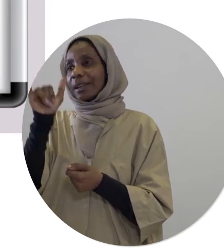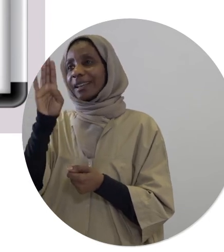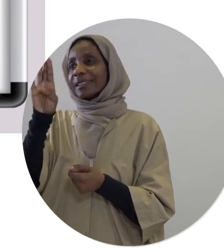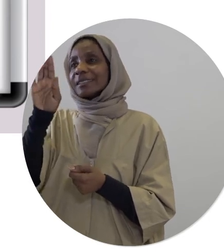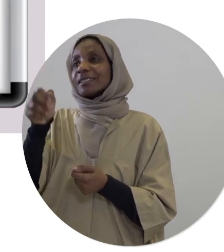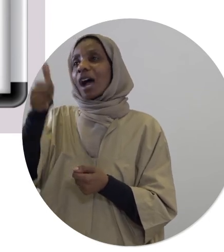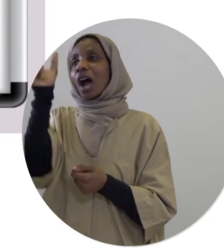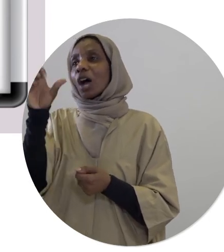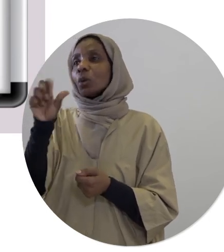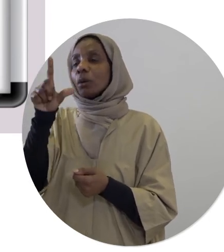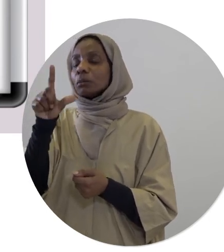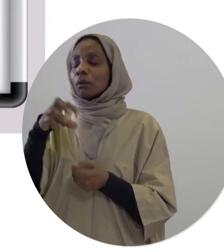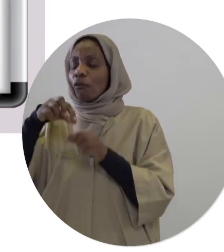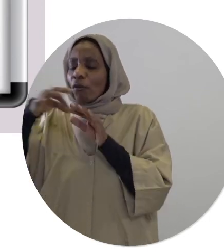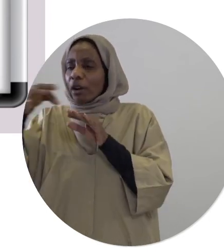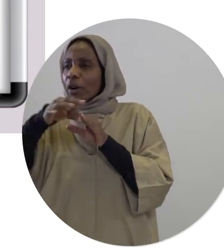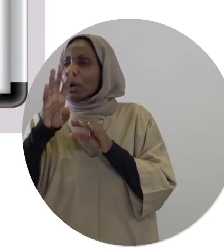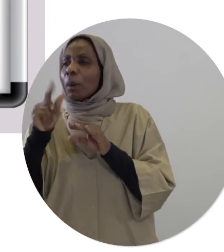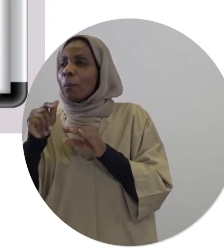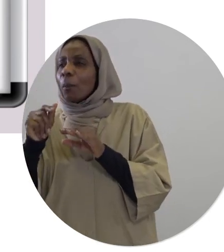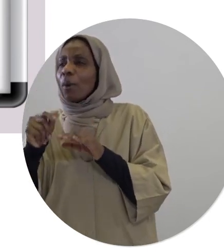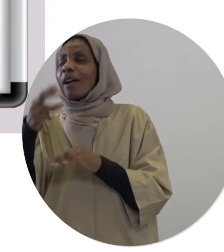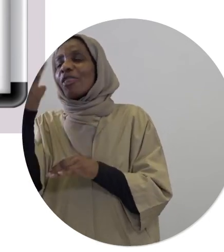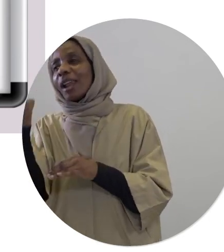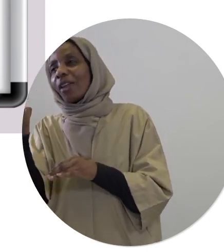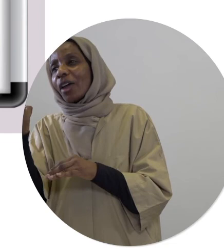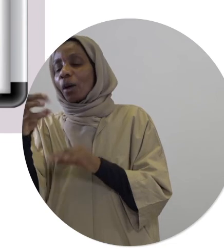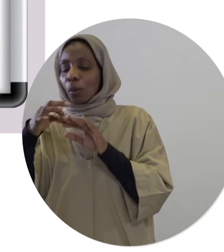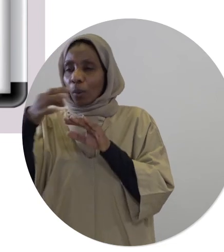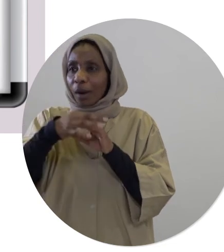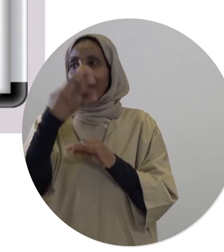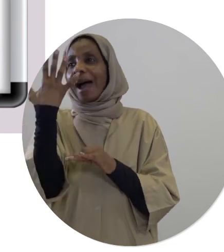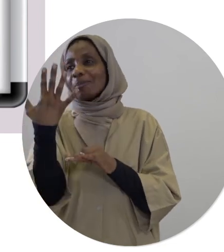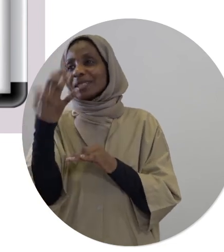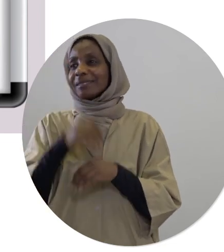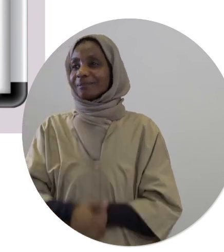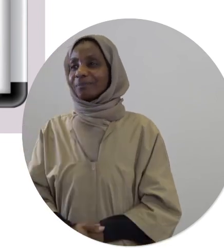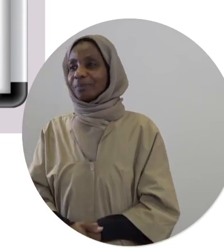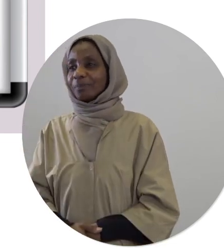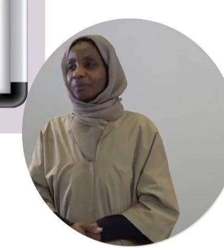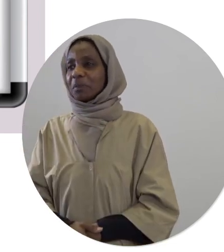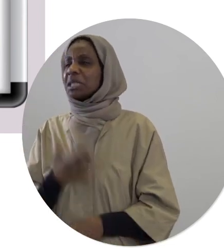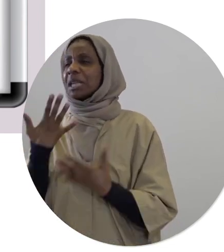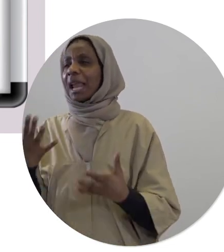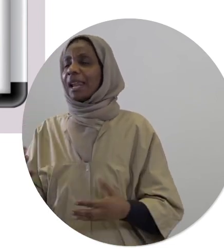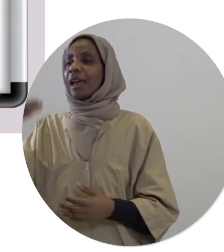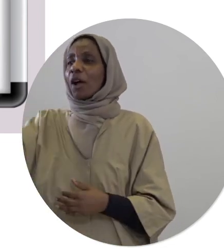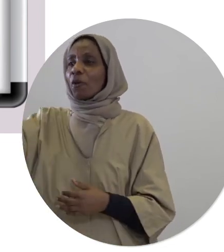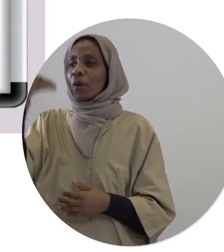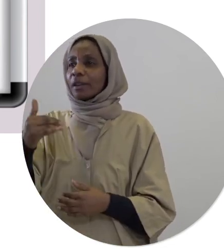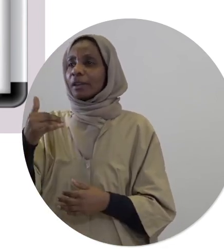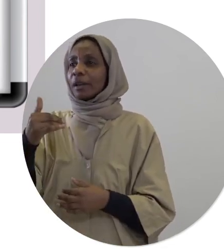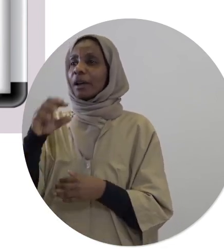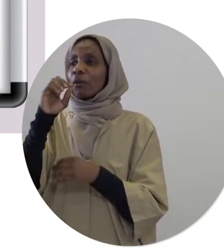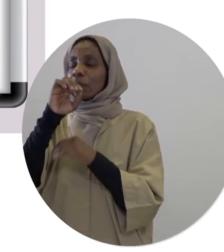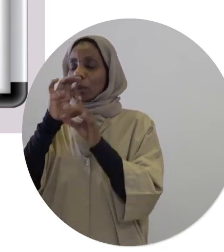لدي تفرعات، أماكن تواجد التفرعات هي الكربونة رقم 3 والكربونة رقم 5. ما هي هذه